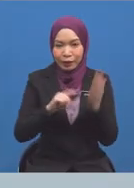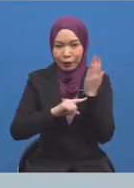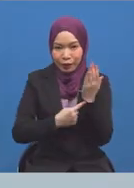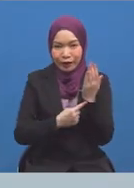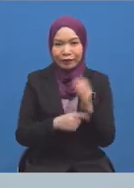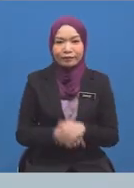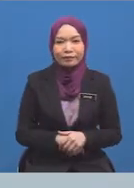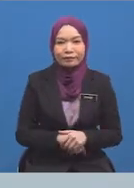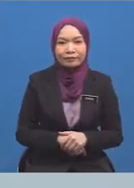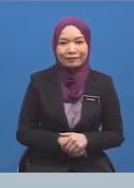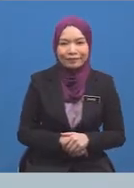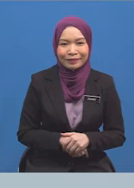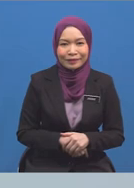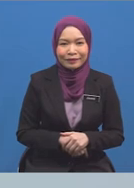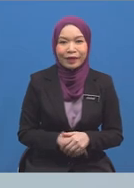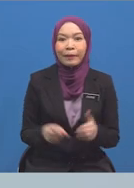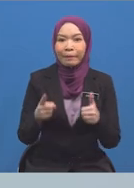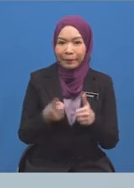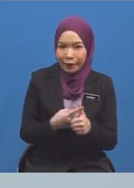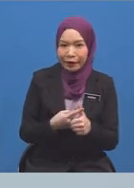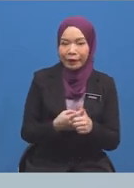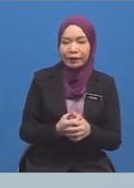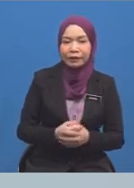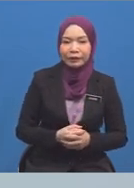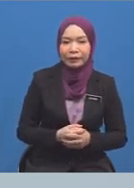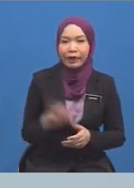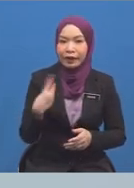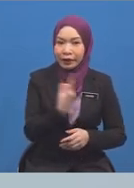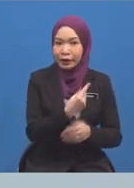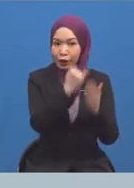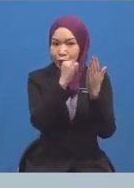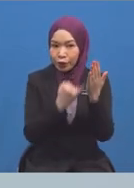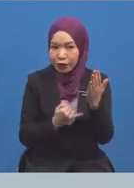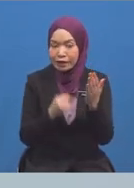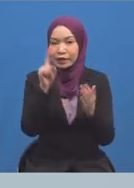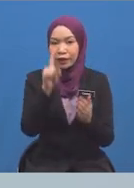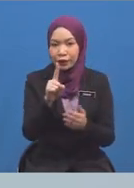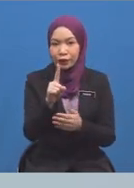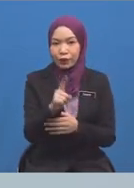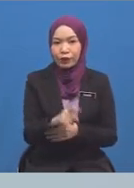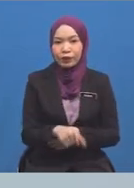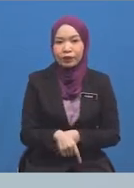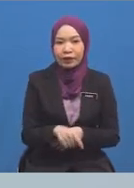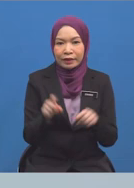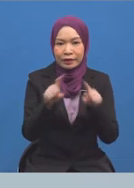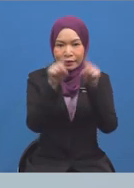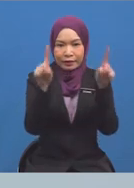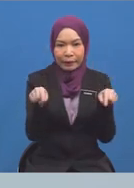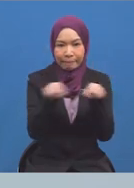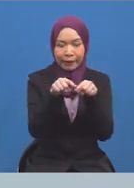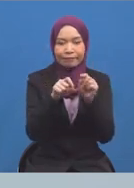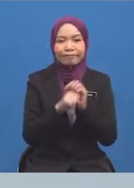raja pertama sekali kita lukiskan satu segi empat